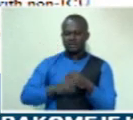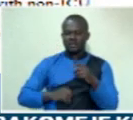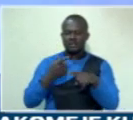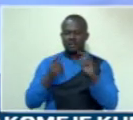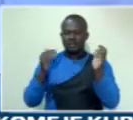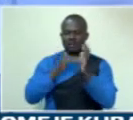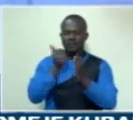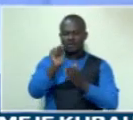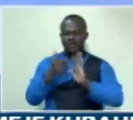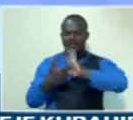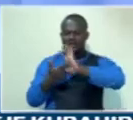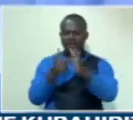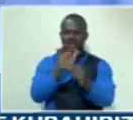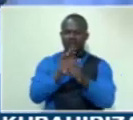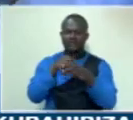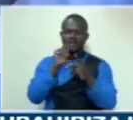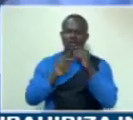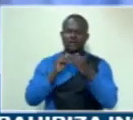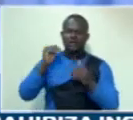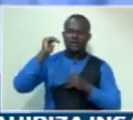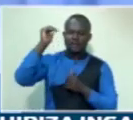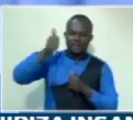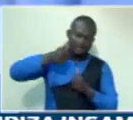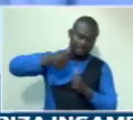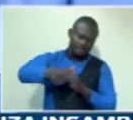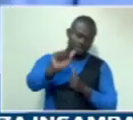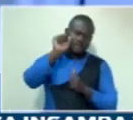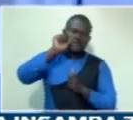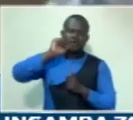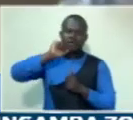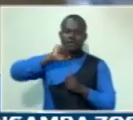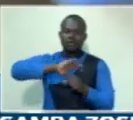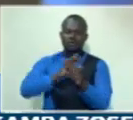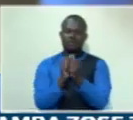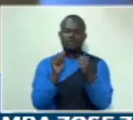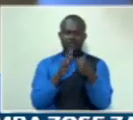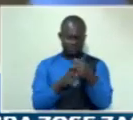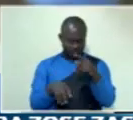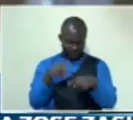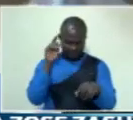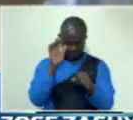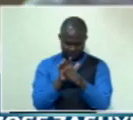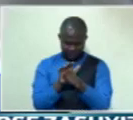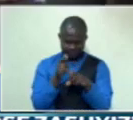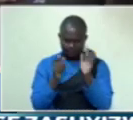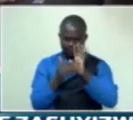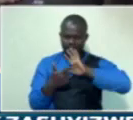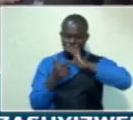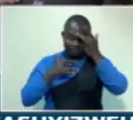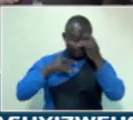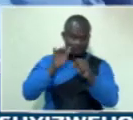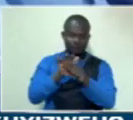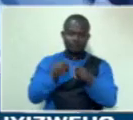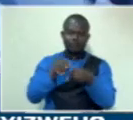ndetse ibi bikagaragara cyane mu bantu bakuze ari nabo COVID ikunze guhitana byanagaragaye kandi ko indembe